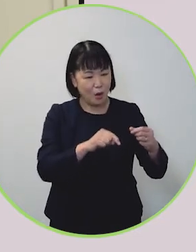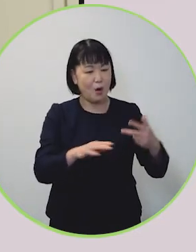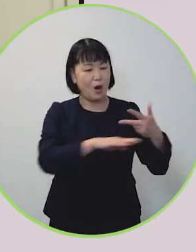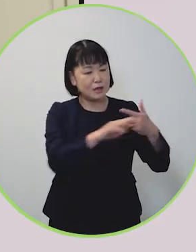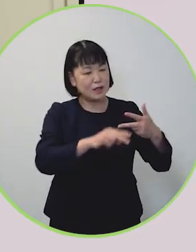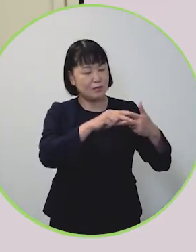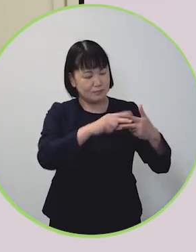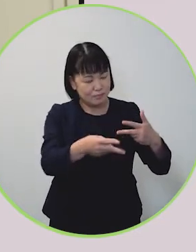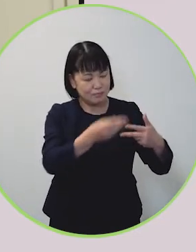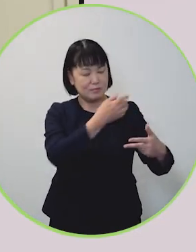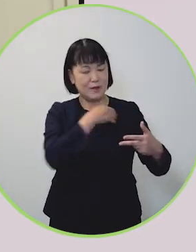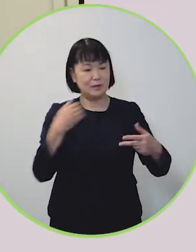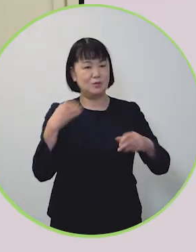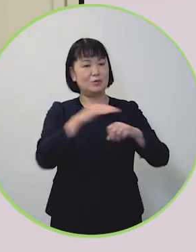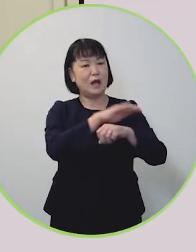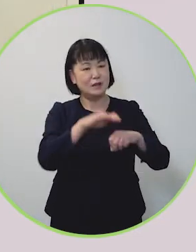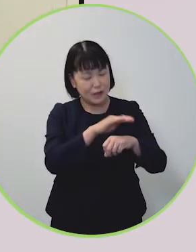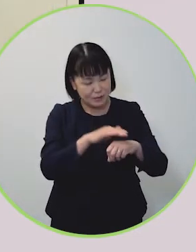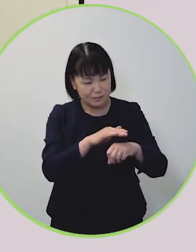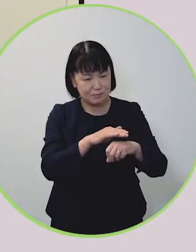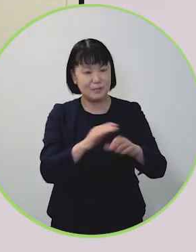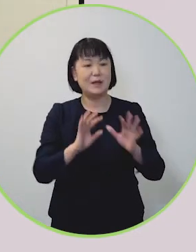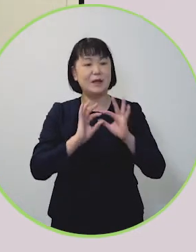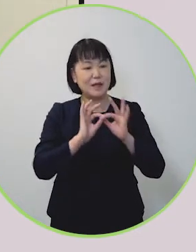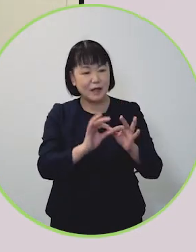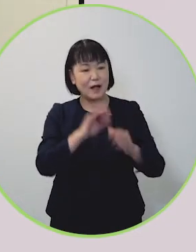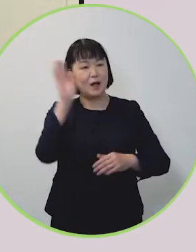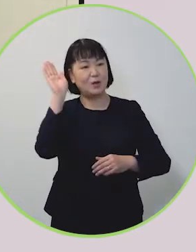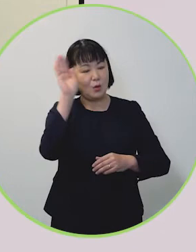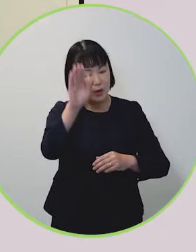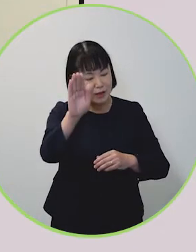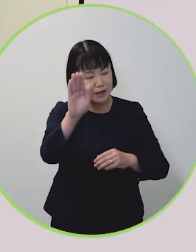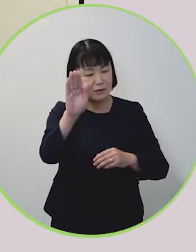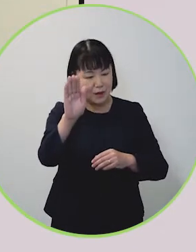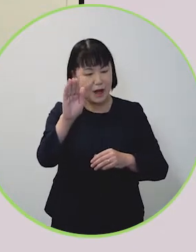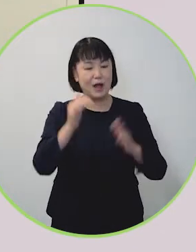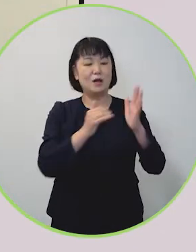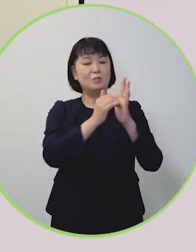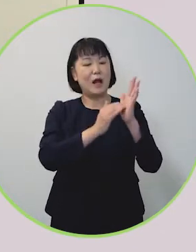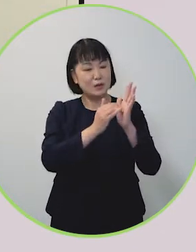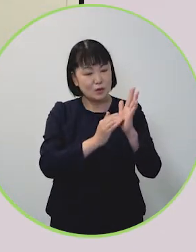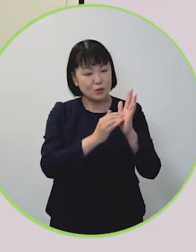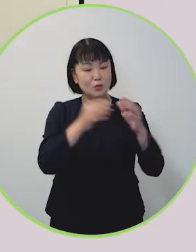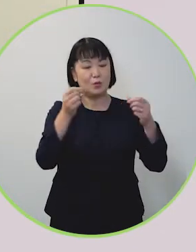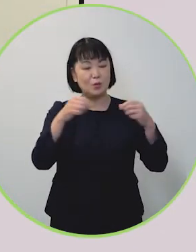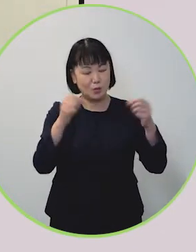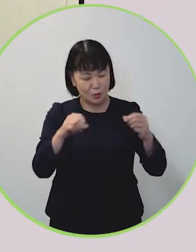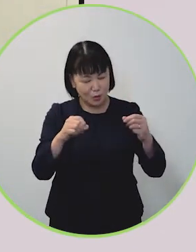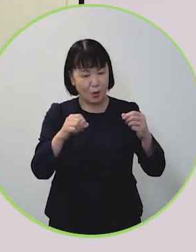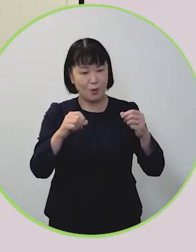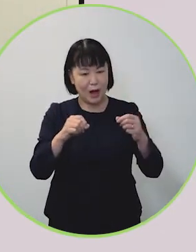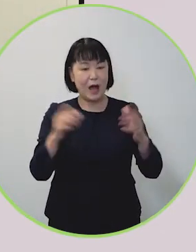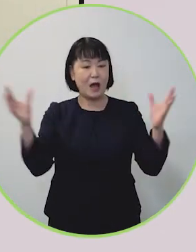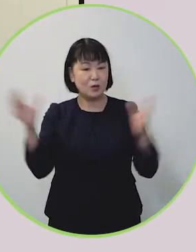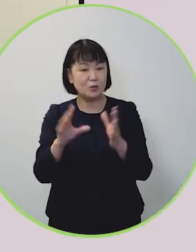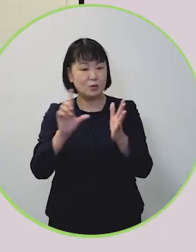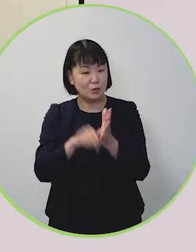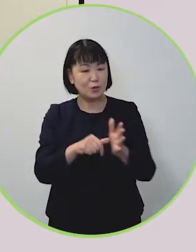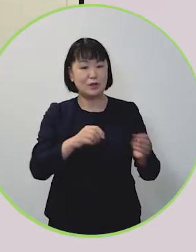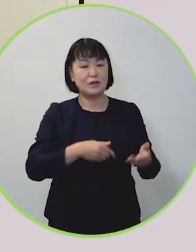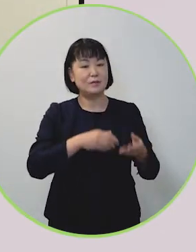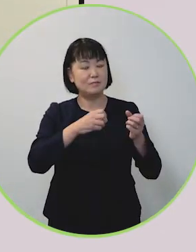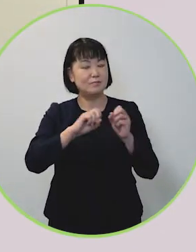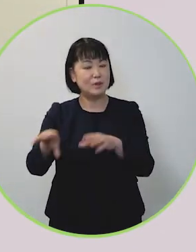生まれ変われる大切な資源などだからこれからはプラスチックの袋はプラの日に出しましょう